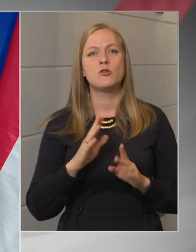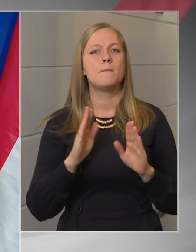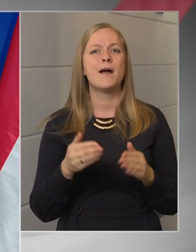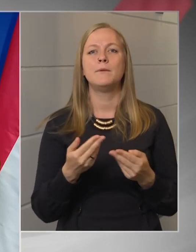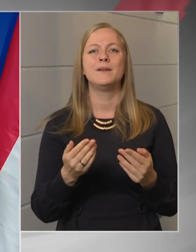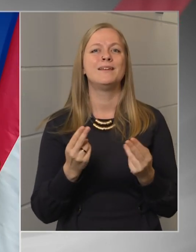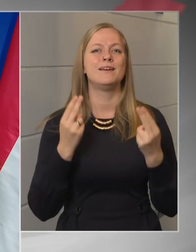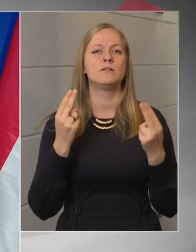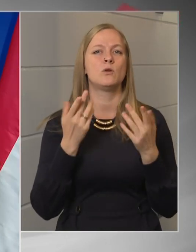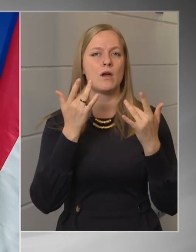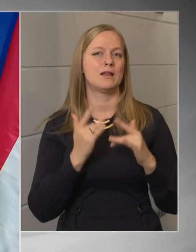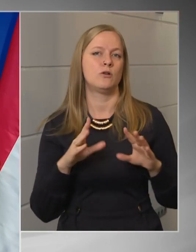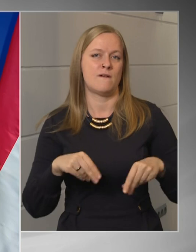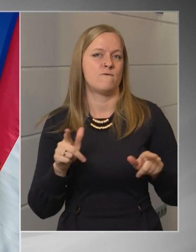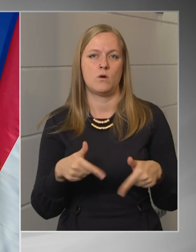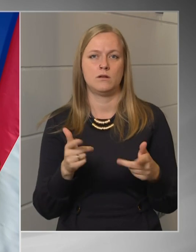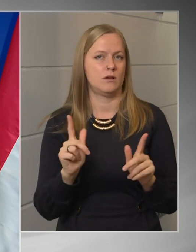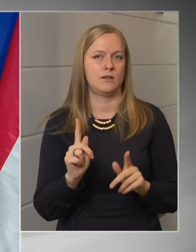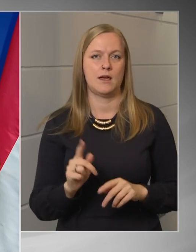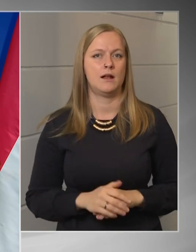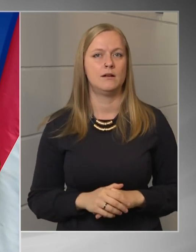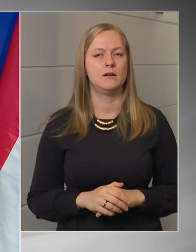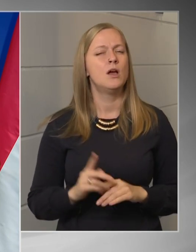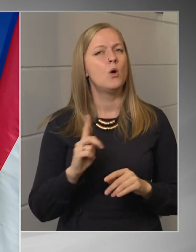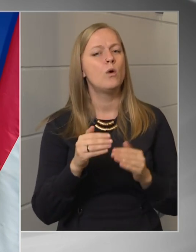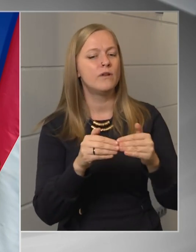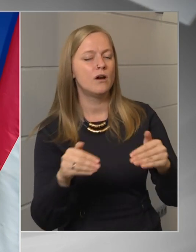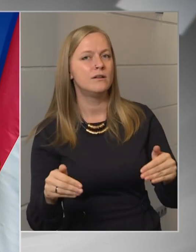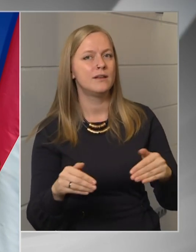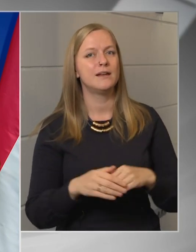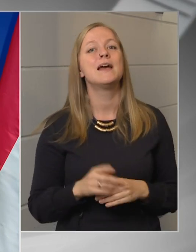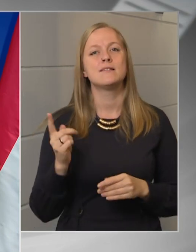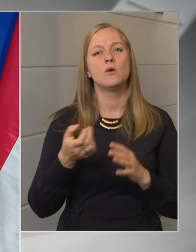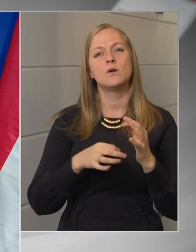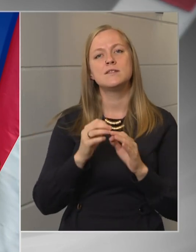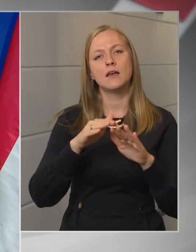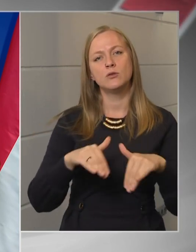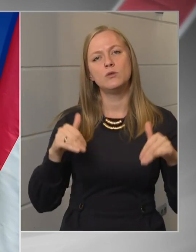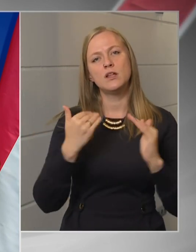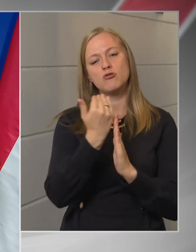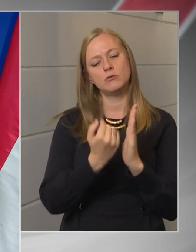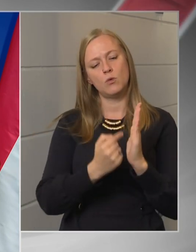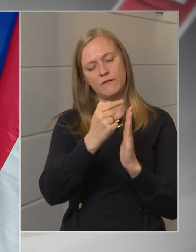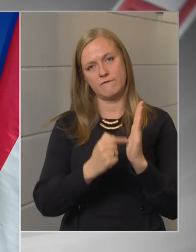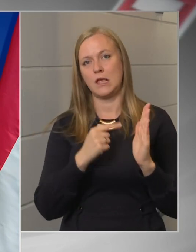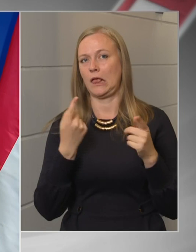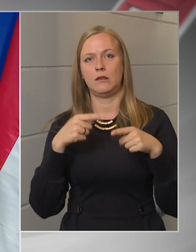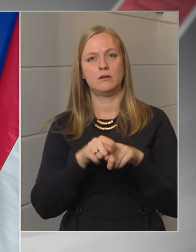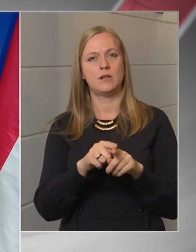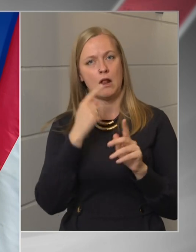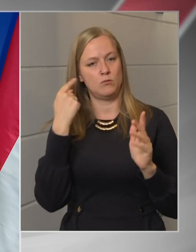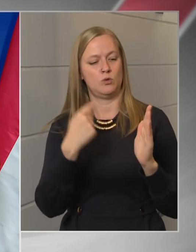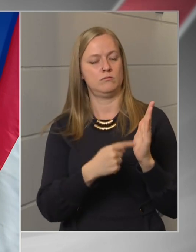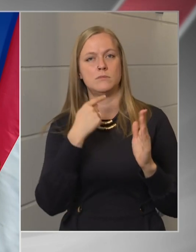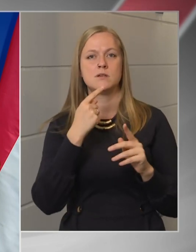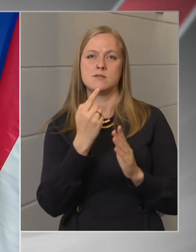értékű ajándékot nem fogadhat el, mert ezt Országgyűlési Törvény egyértelműen szabályozza. Itt föl sem